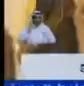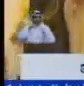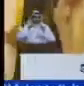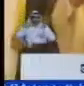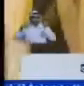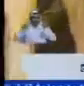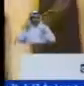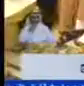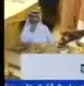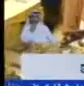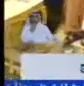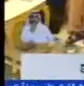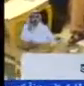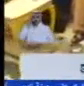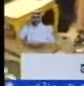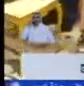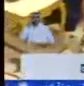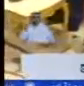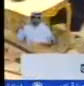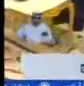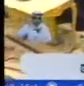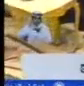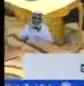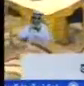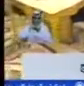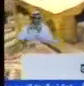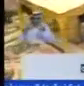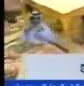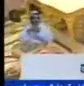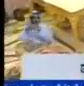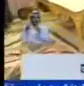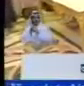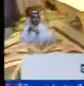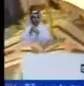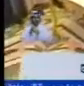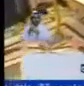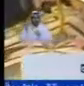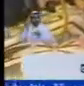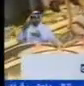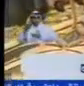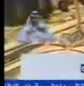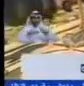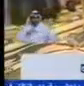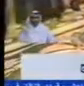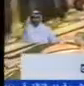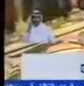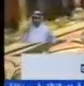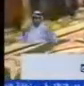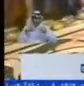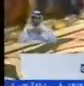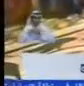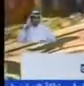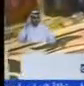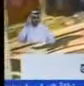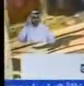لدول الخليج العربية الاجتماع الثامن للجنة التنسيق البرلماني والعلاقات الخارجية في مقر مجلس الشورى